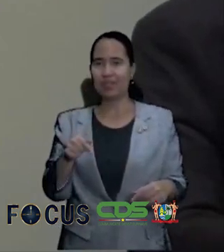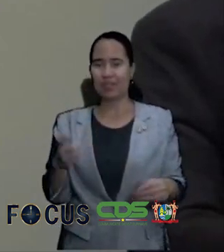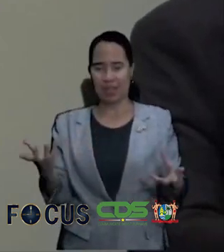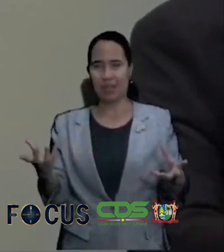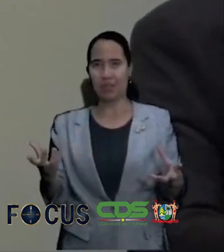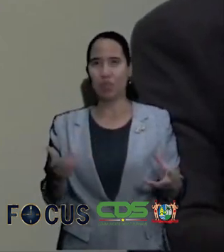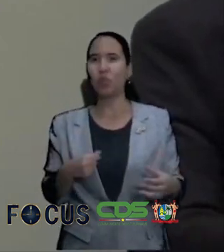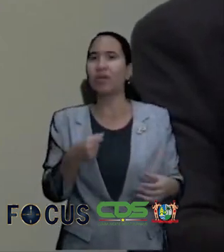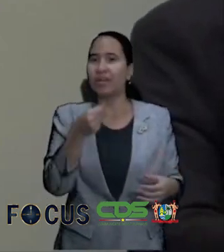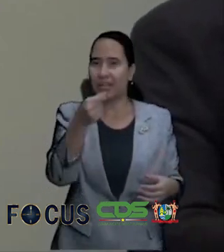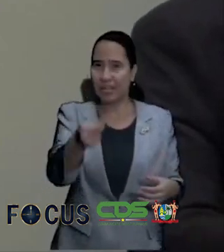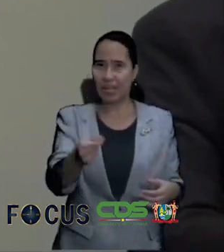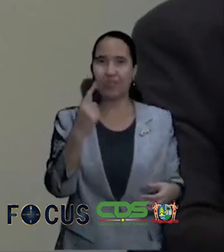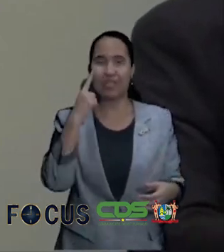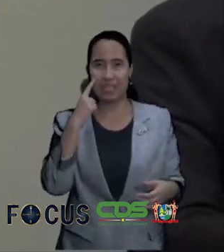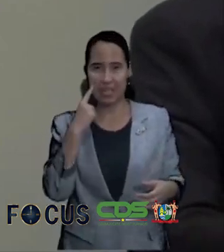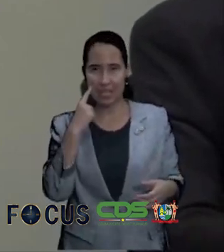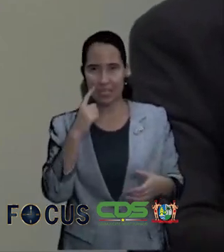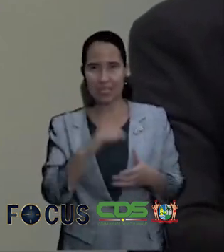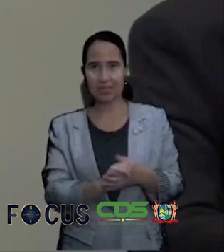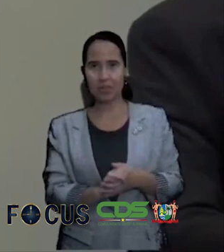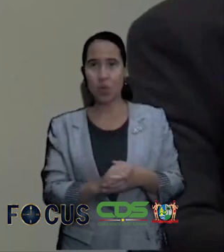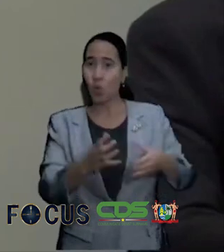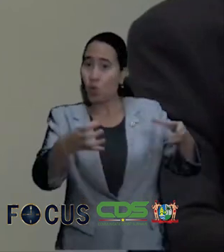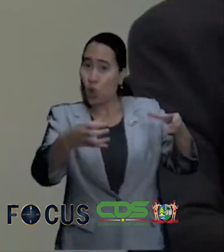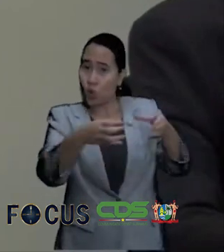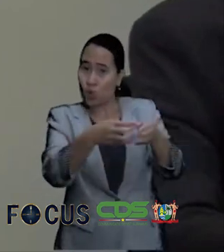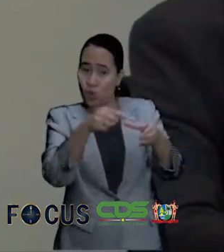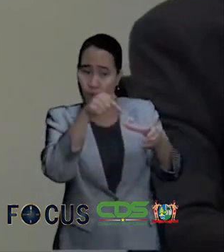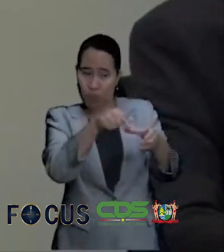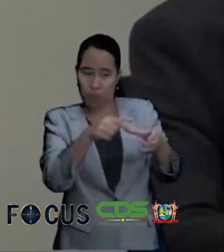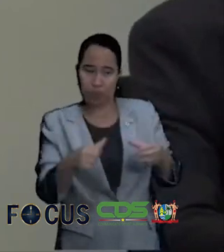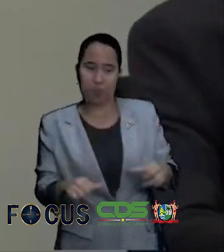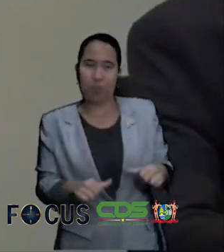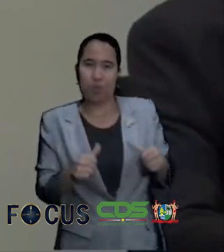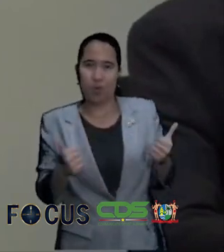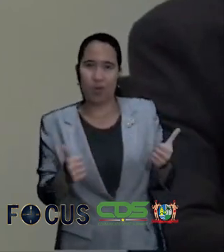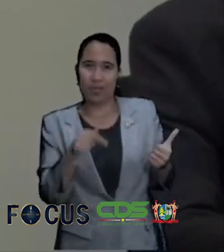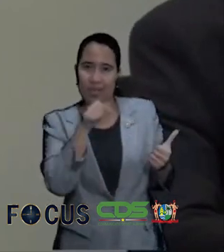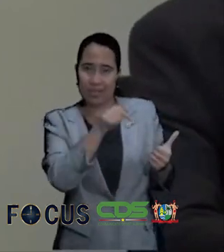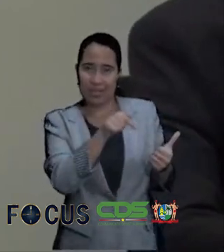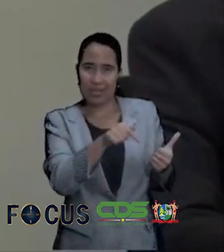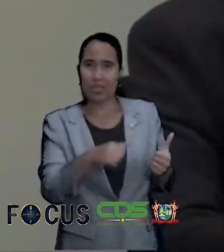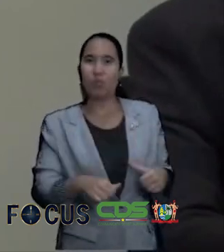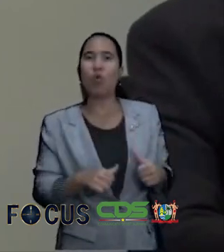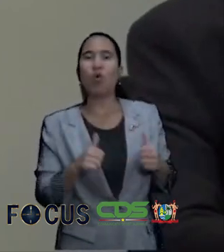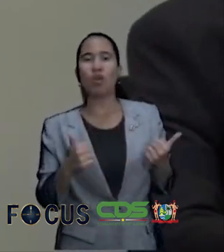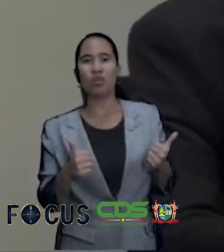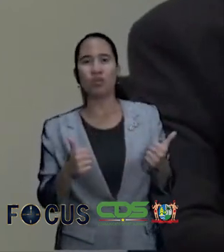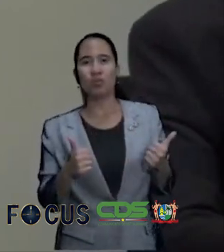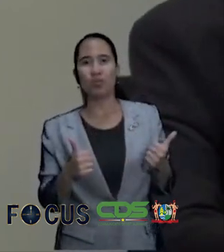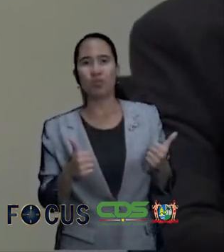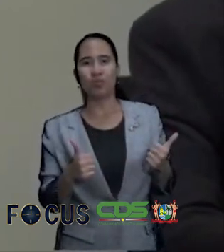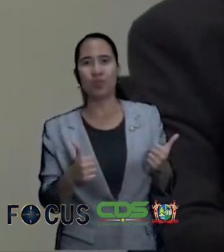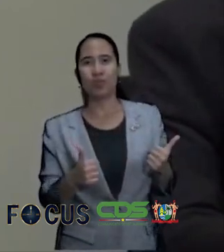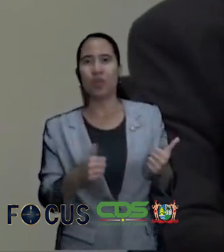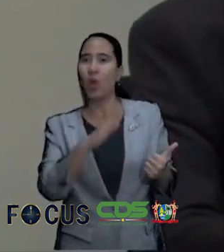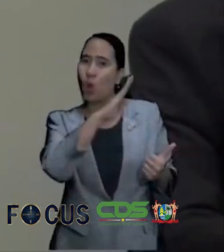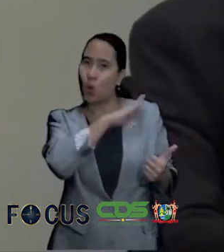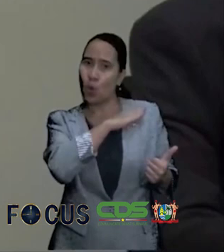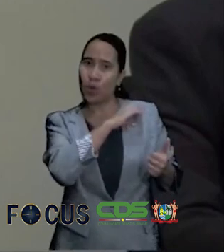gegeven. Is een commissie in het leven geroepen, die is aan de slag geweest. En er is een